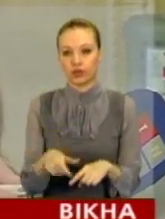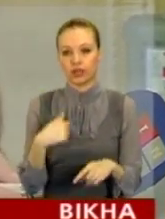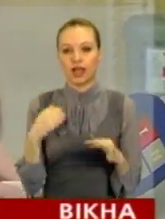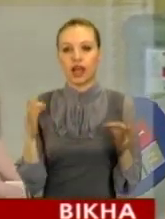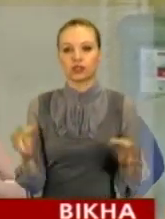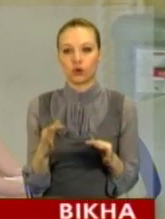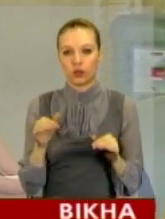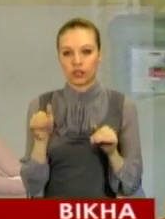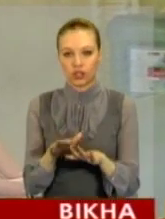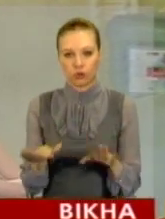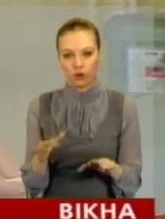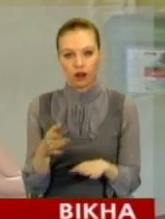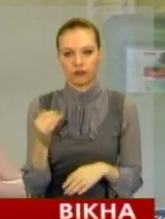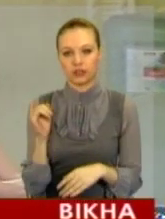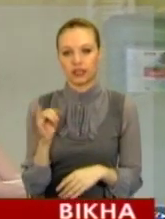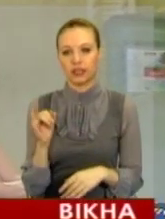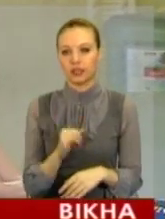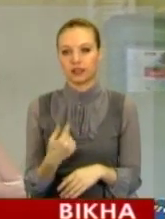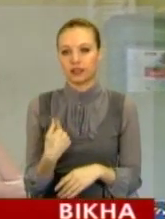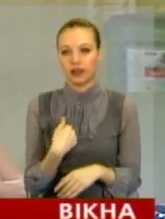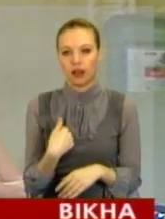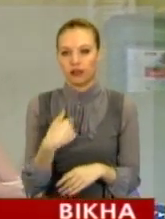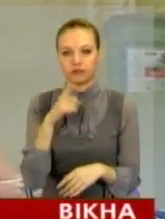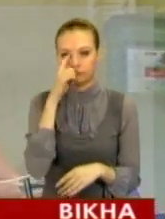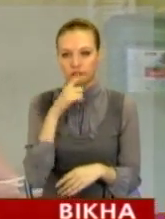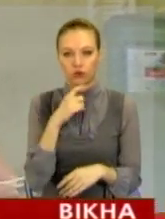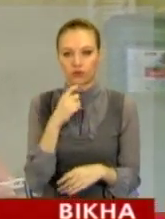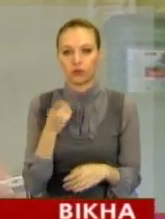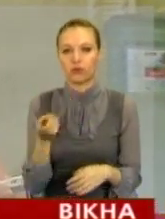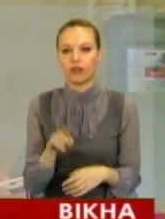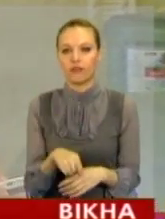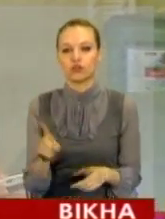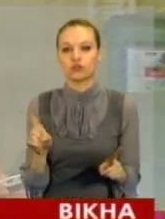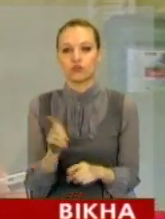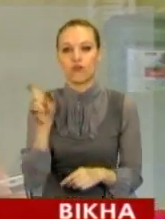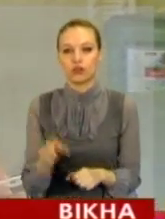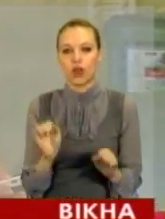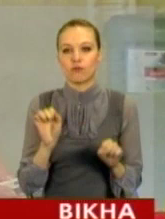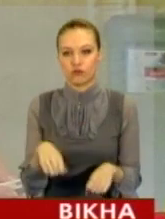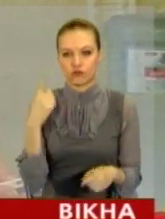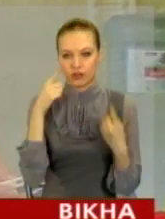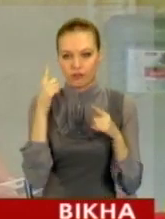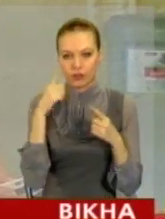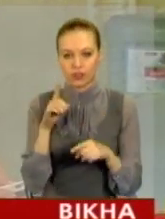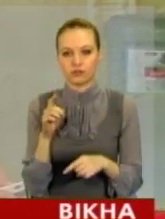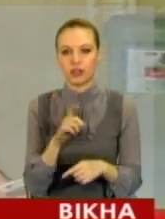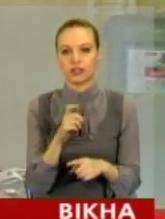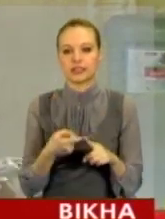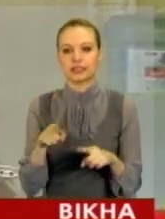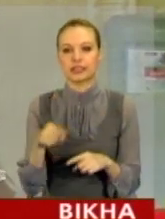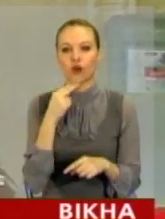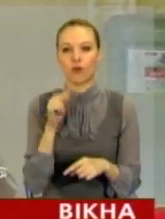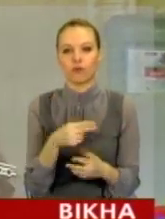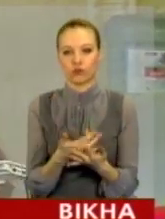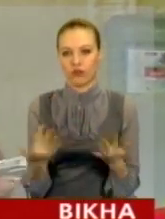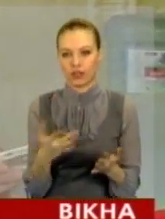Цієї людини я жодного разу не торкався пальцем. Я не розумію навіть, що вона може нафантазувати з тих обвинувачень,